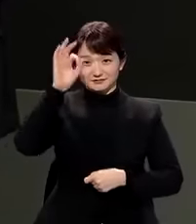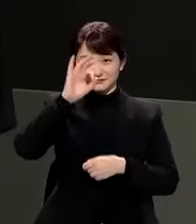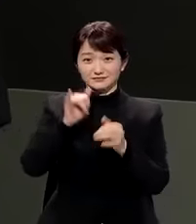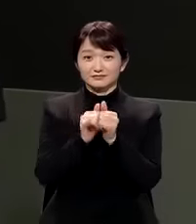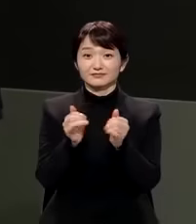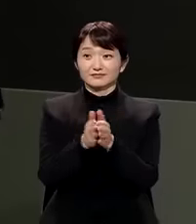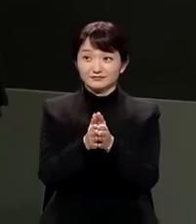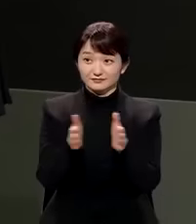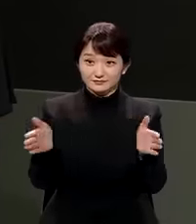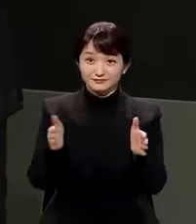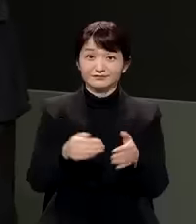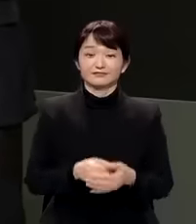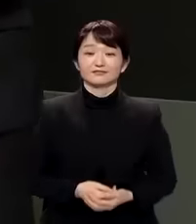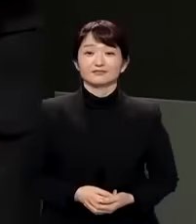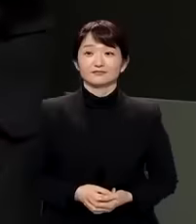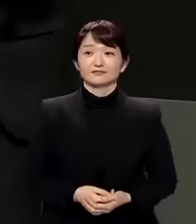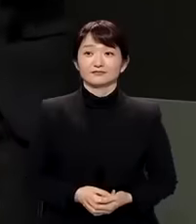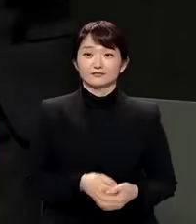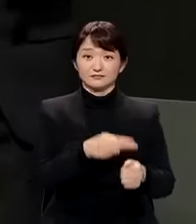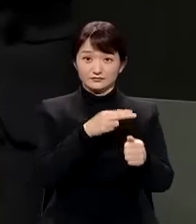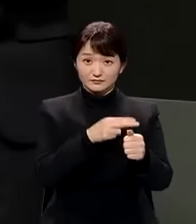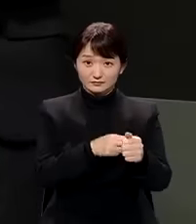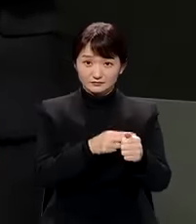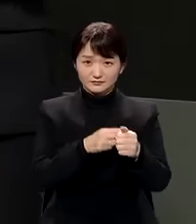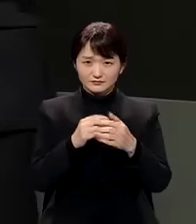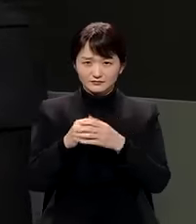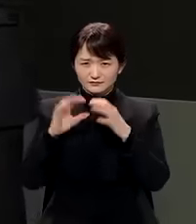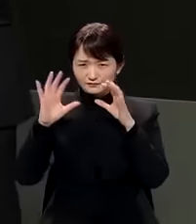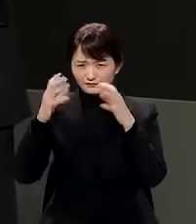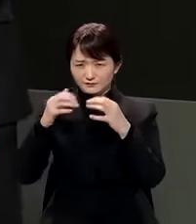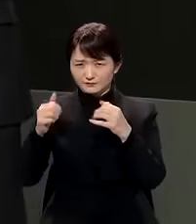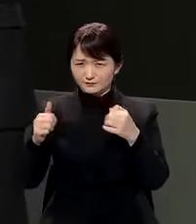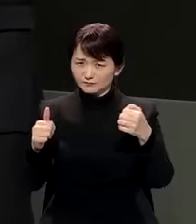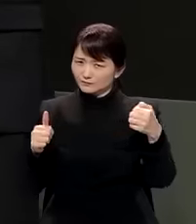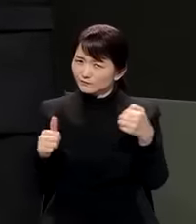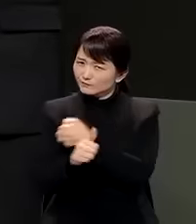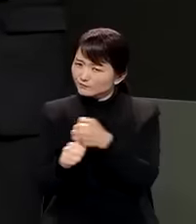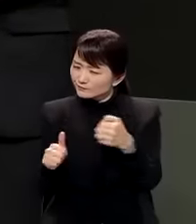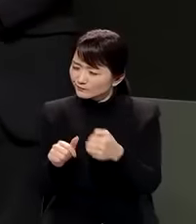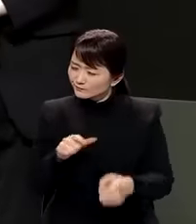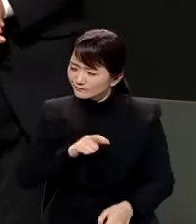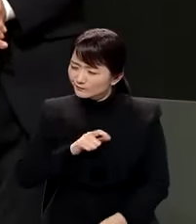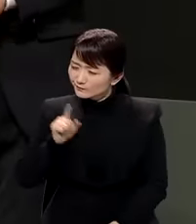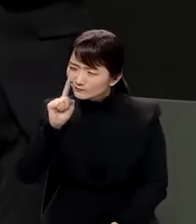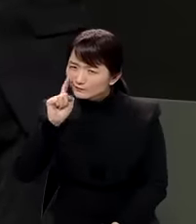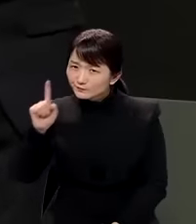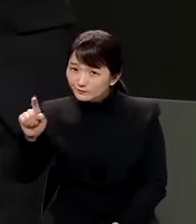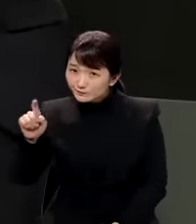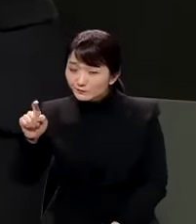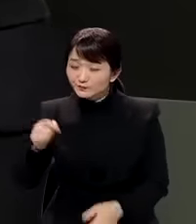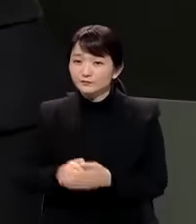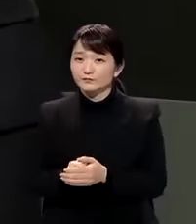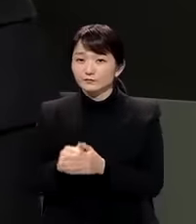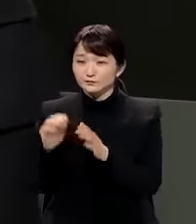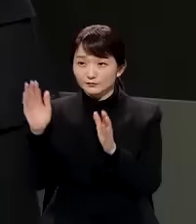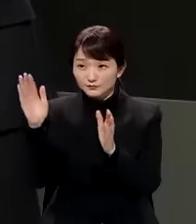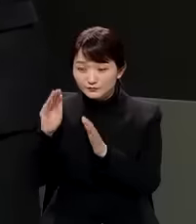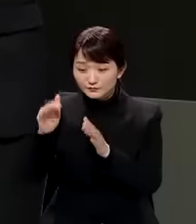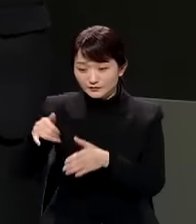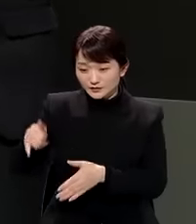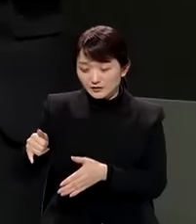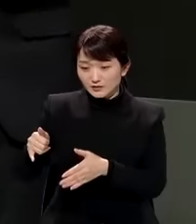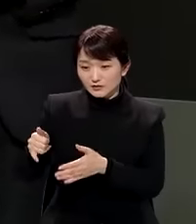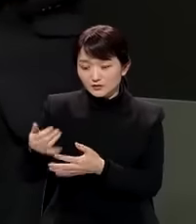사건반장 시작합니다 교사의 아동학대를 의심한 학부모가 아이 가방에 몰래 녹음기를 넣어 보낸 사건이 있었답니다